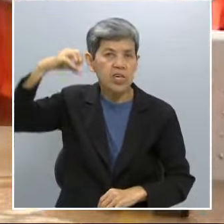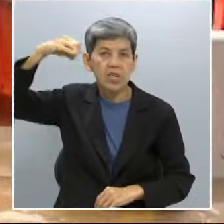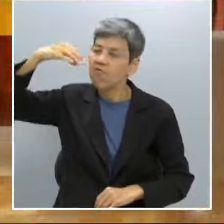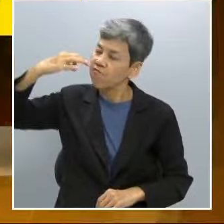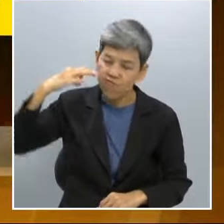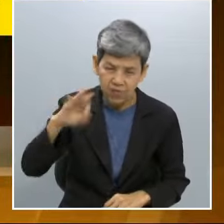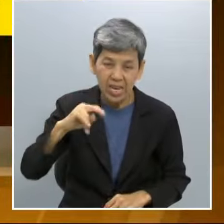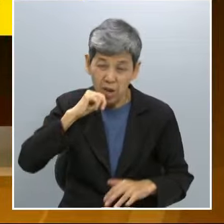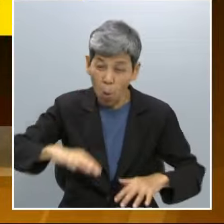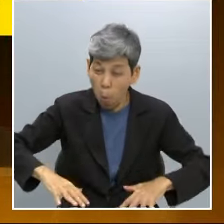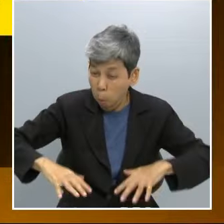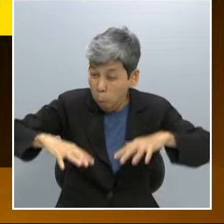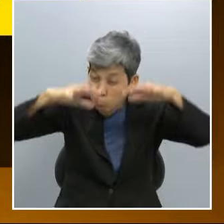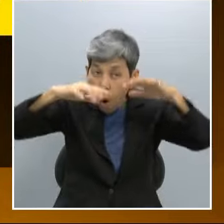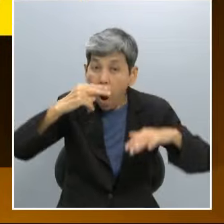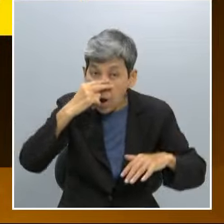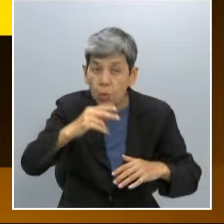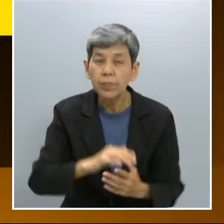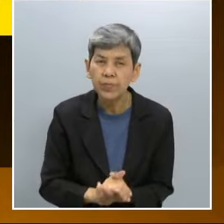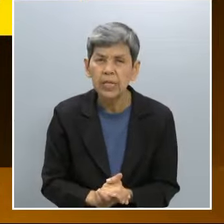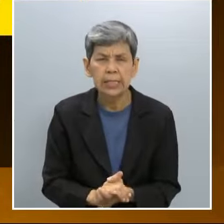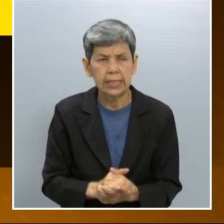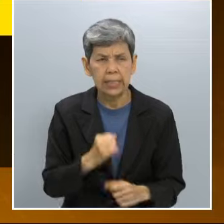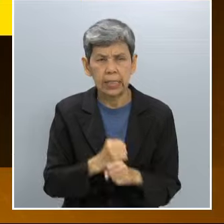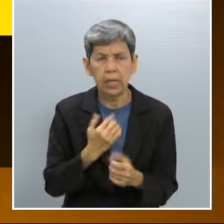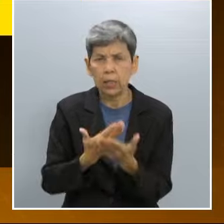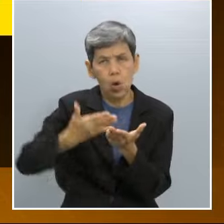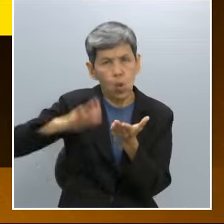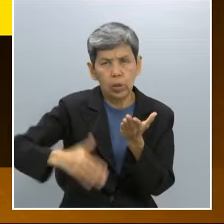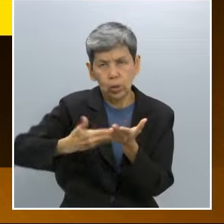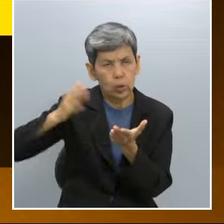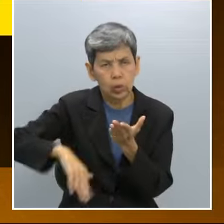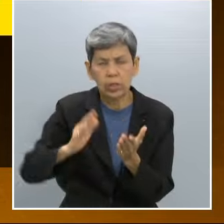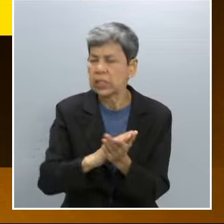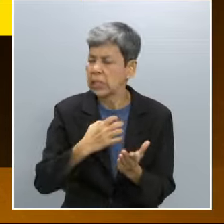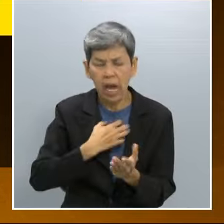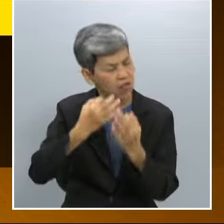ามาท่วมถึงขนาดนั้นที่ฟังดูท่านนะอย่าใช้คำว่าลดท่านใช้คำว่าฟรีเลยนะ